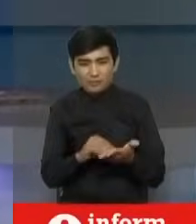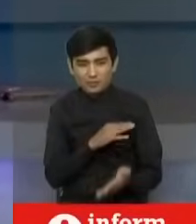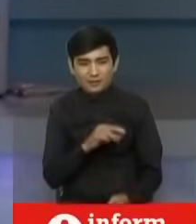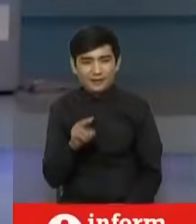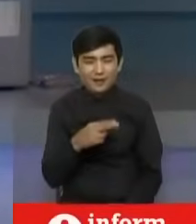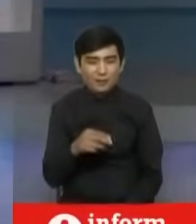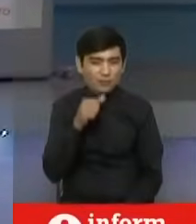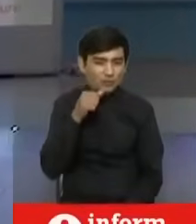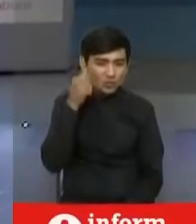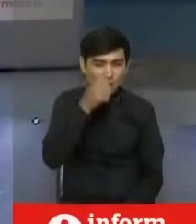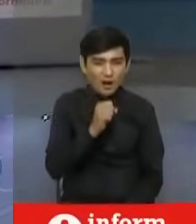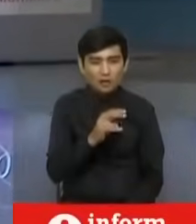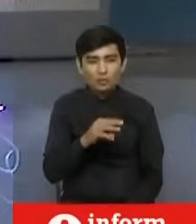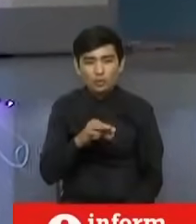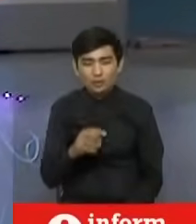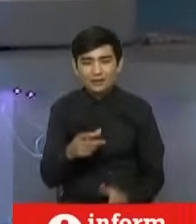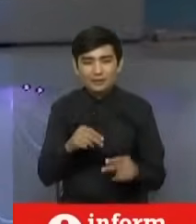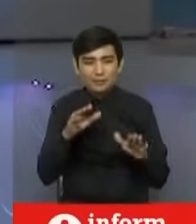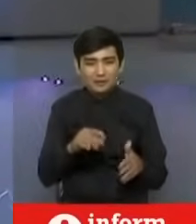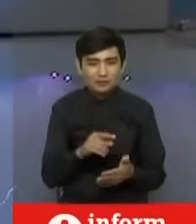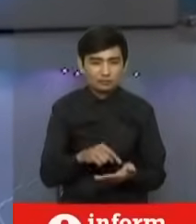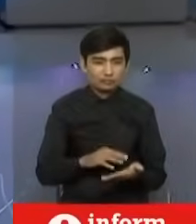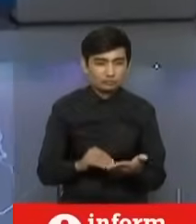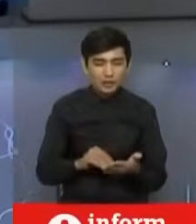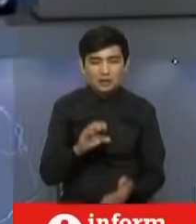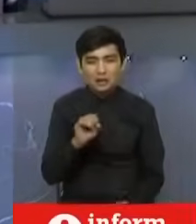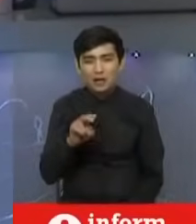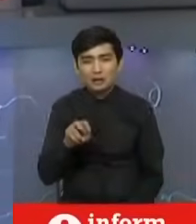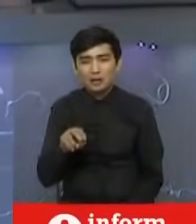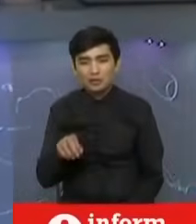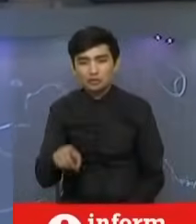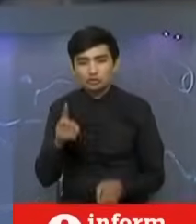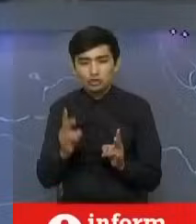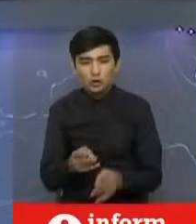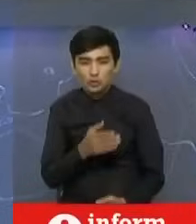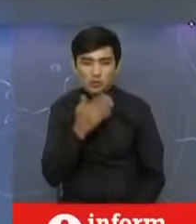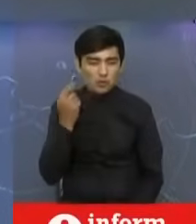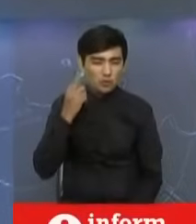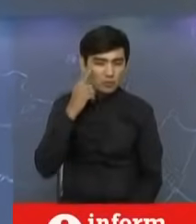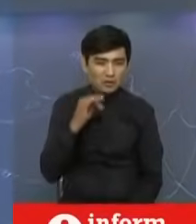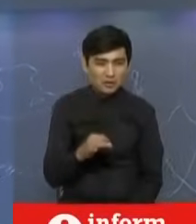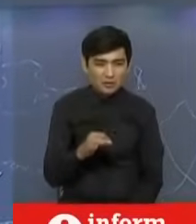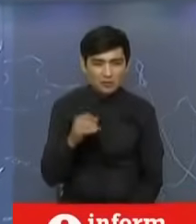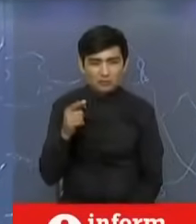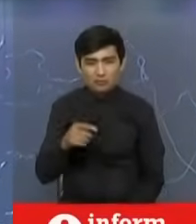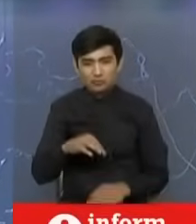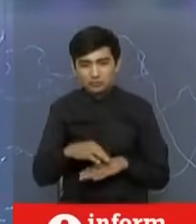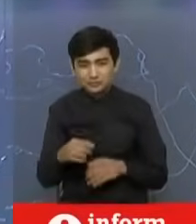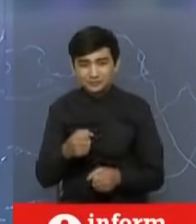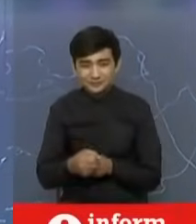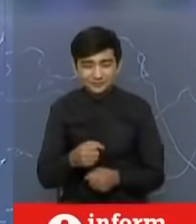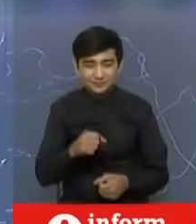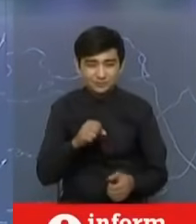Антон Бударов опубликовал пост, где заявил, что не считает Салтанат жертвой, а также пренебрежительно отзывался о жестоко убитой